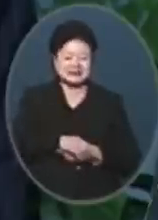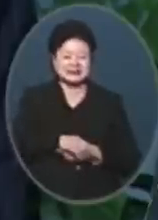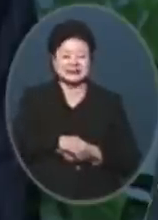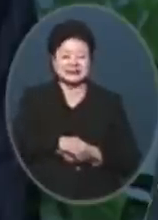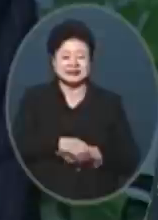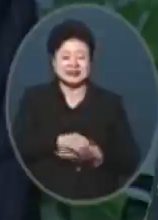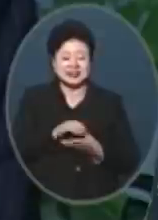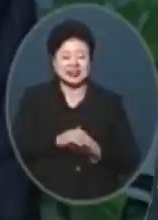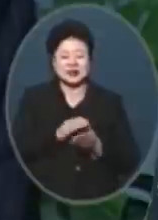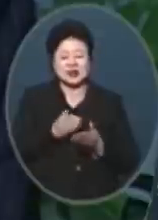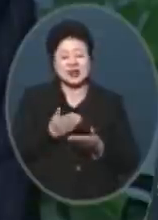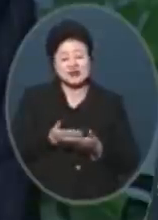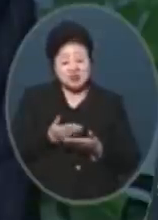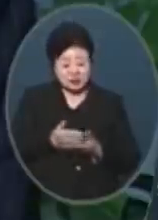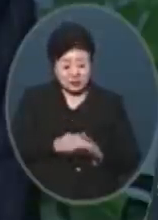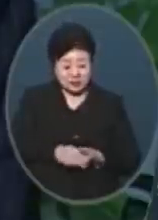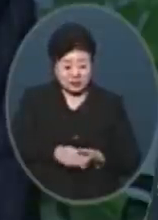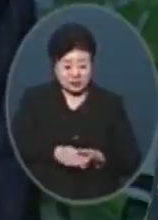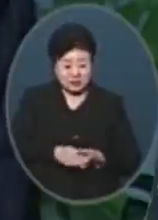내 기도를 좀 해 주십시오.